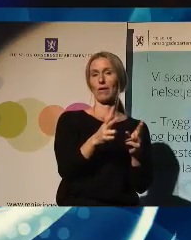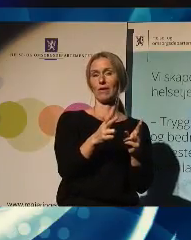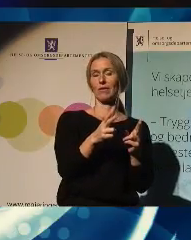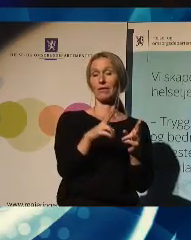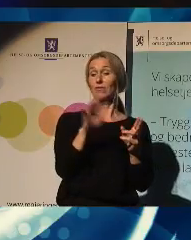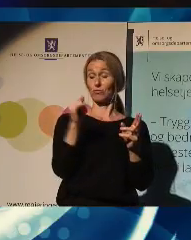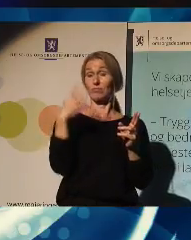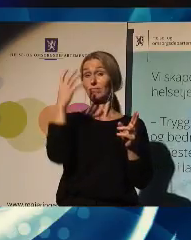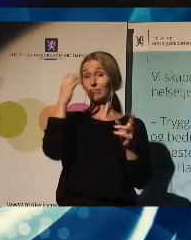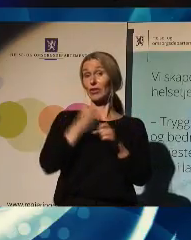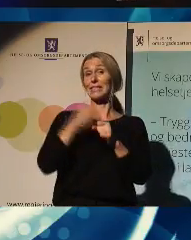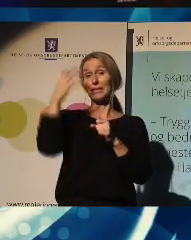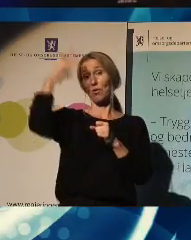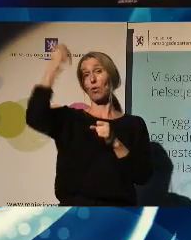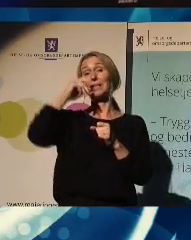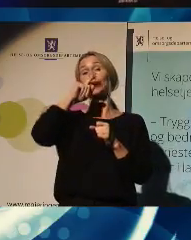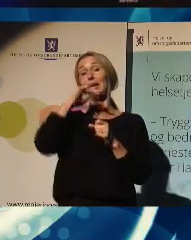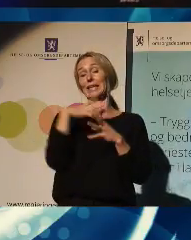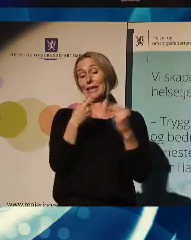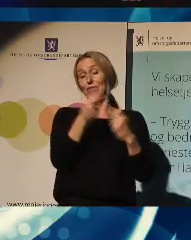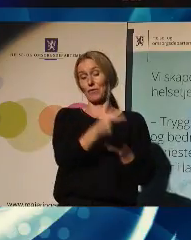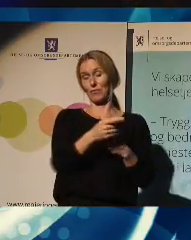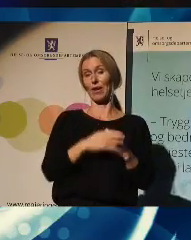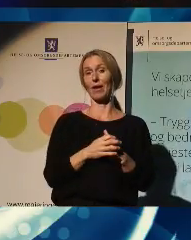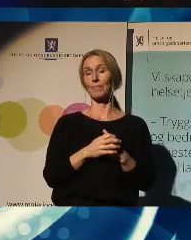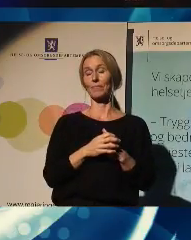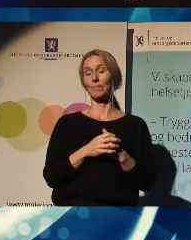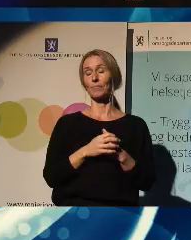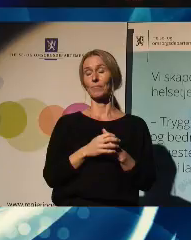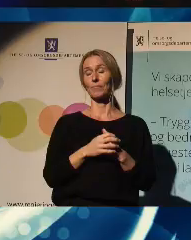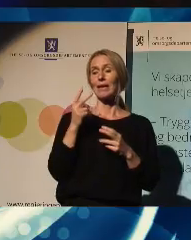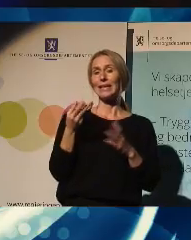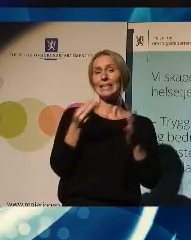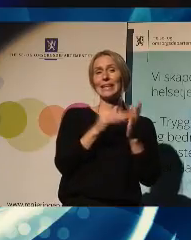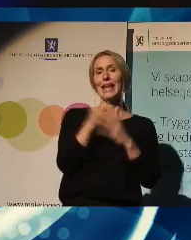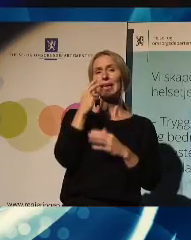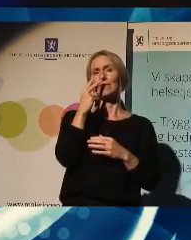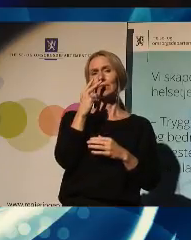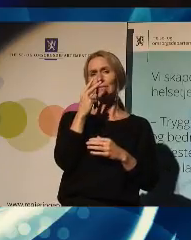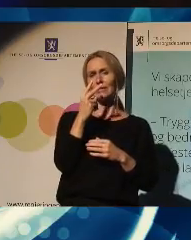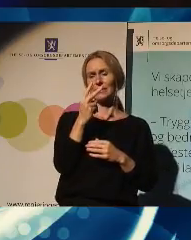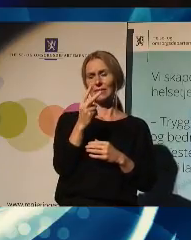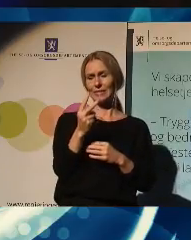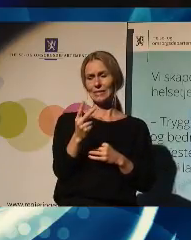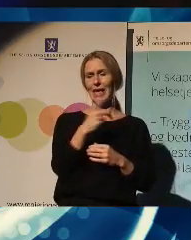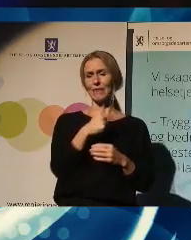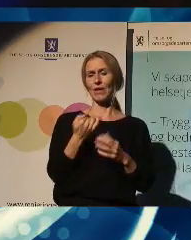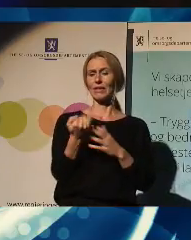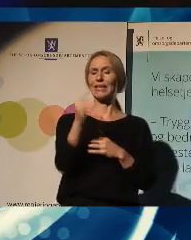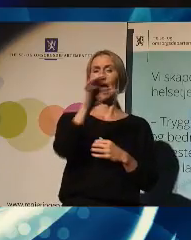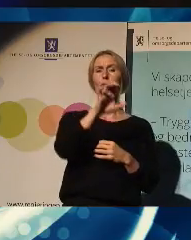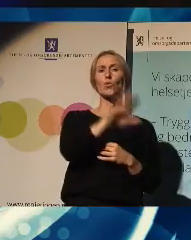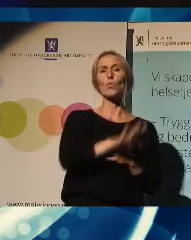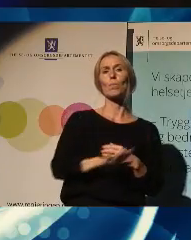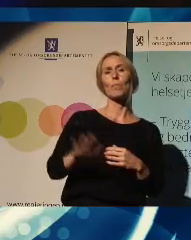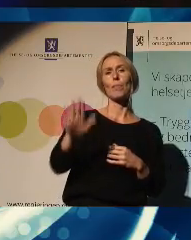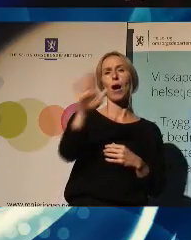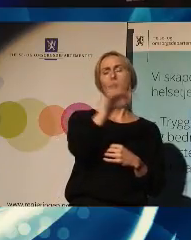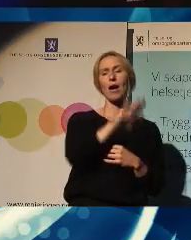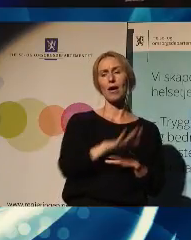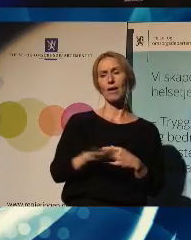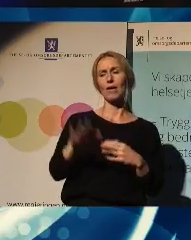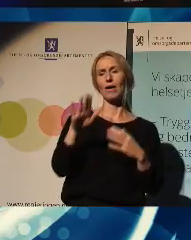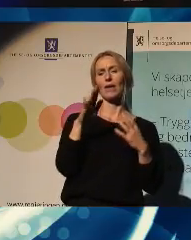konges foreldre kom fra. Vi ser også at det i Europa stort